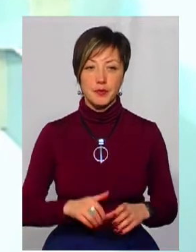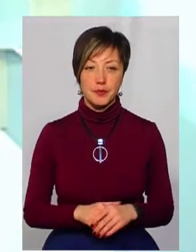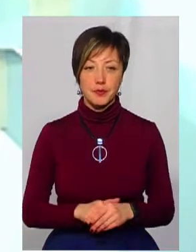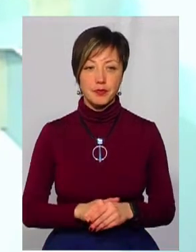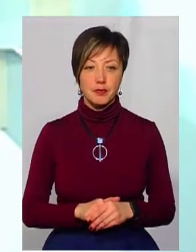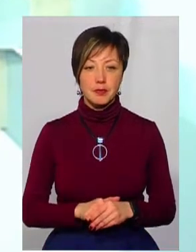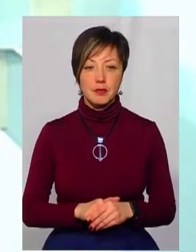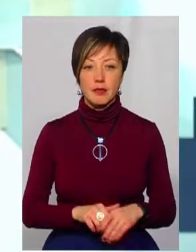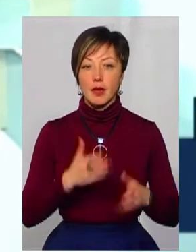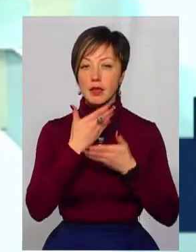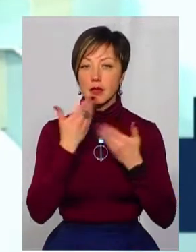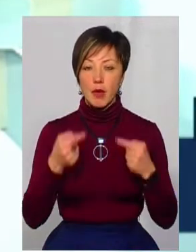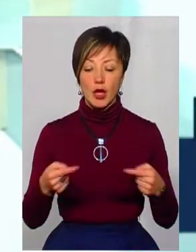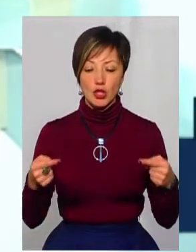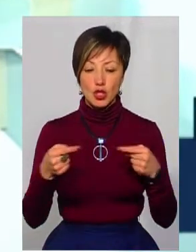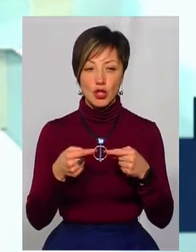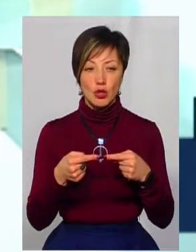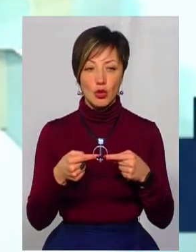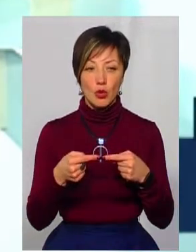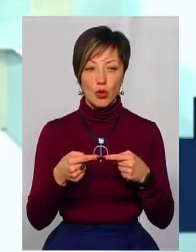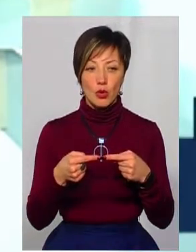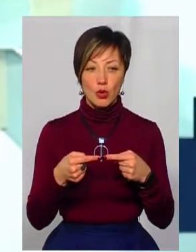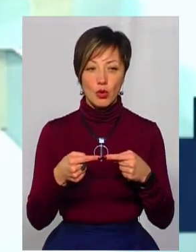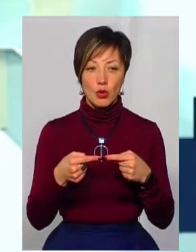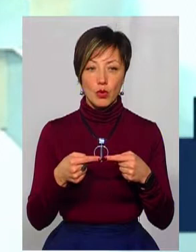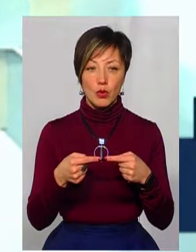Україні. Немає чітко виражених